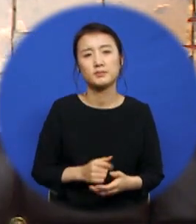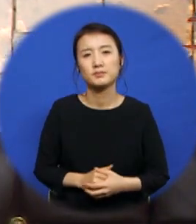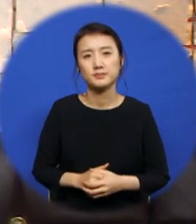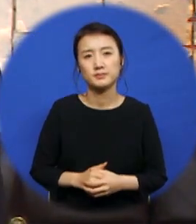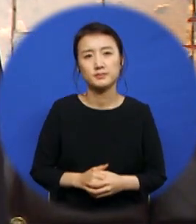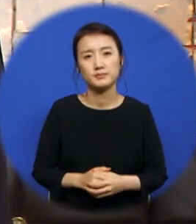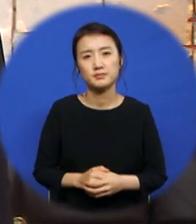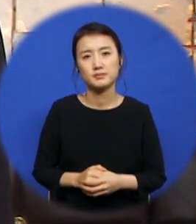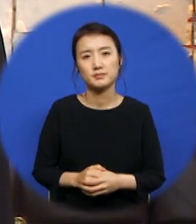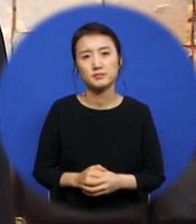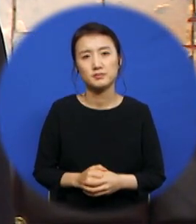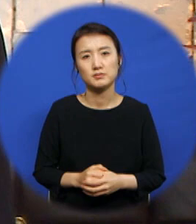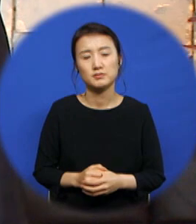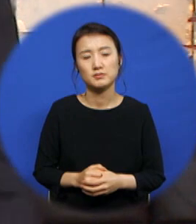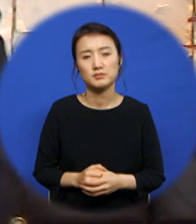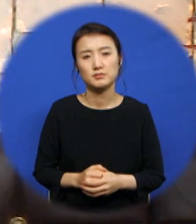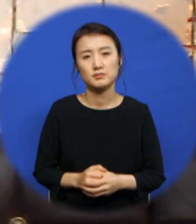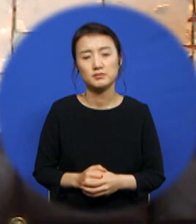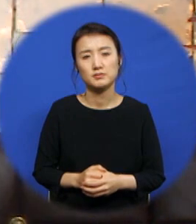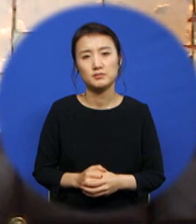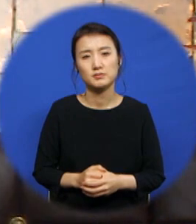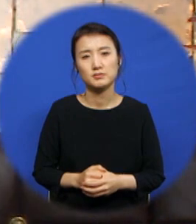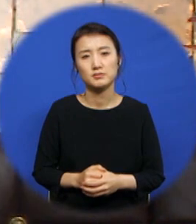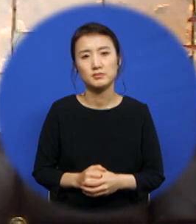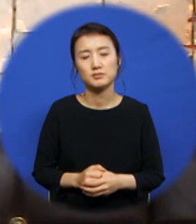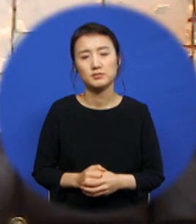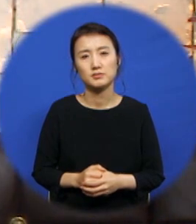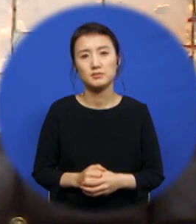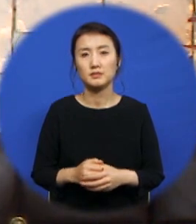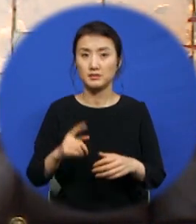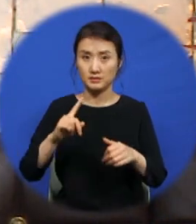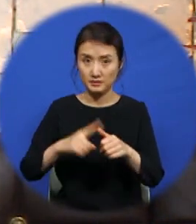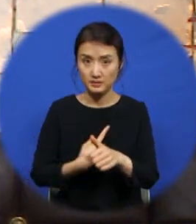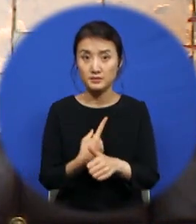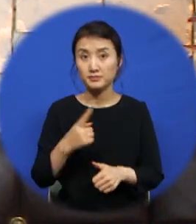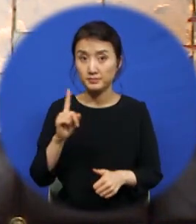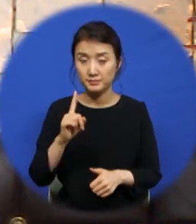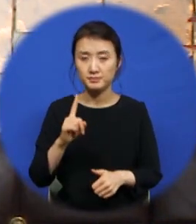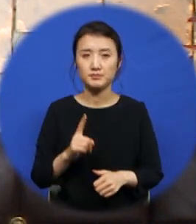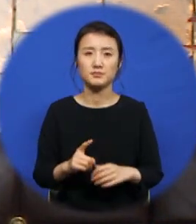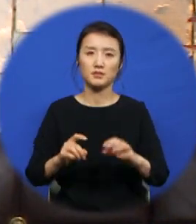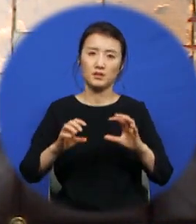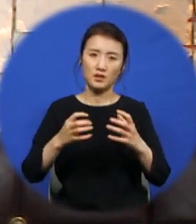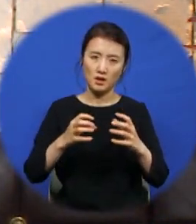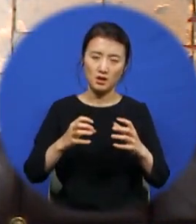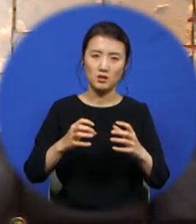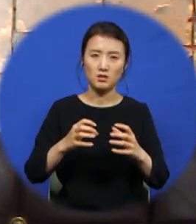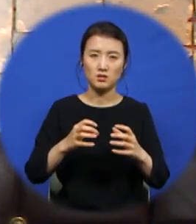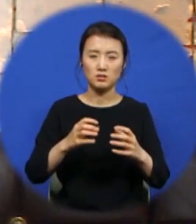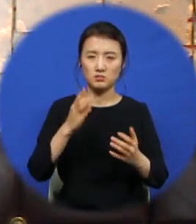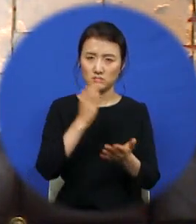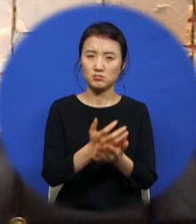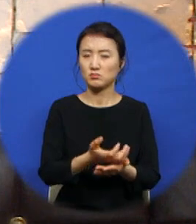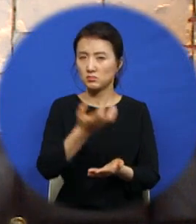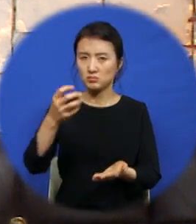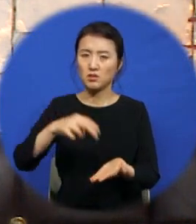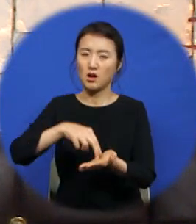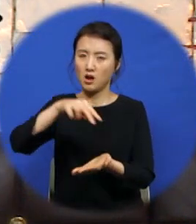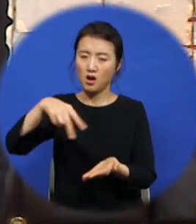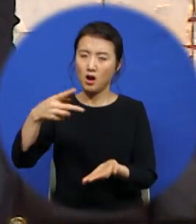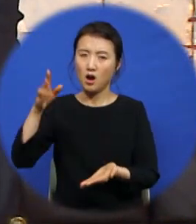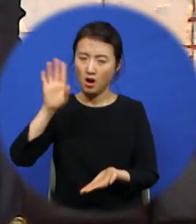말만 해라 실용적인 겁니까 그러니까 나라를 떠나서 방랑을 하더라도 정착하는 장소에서